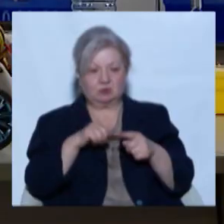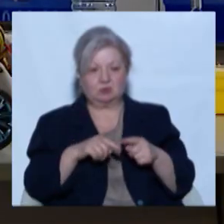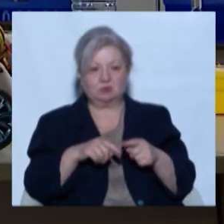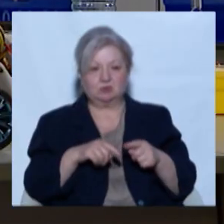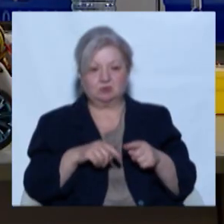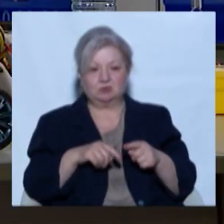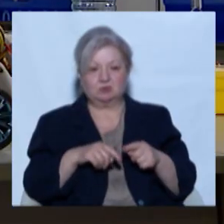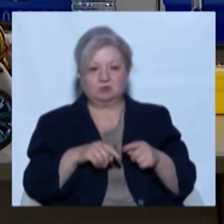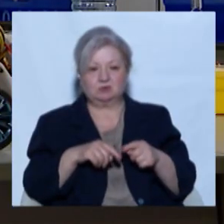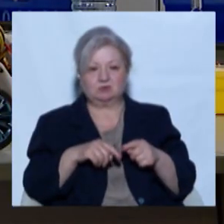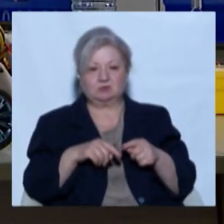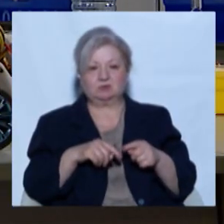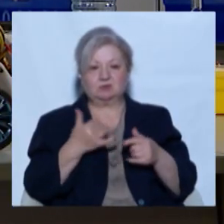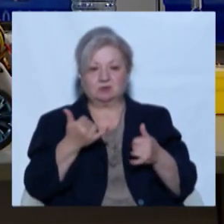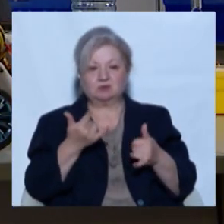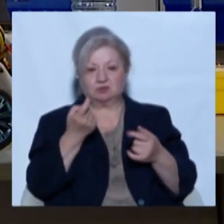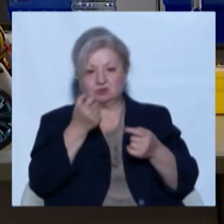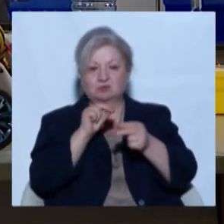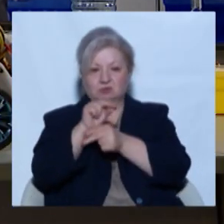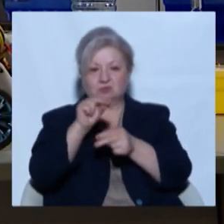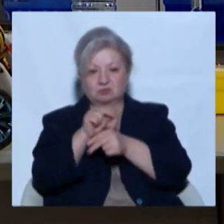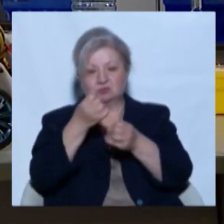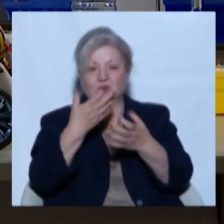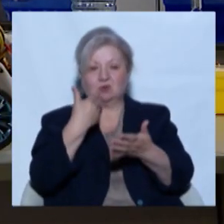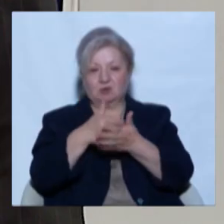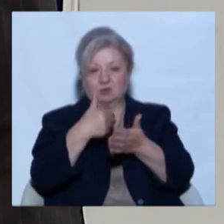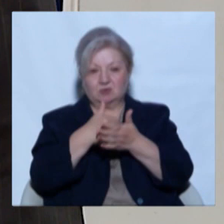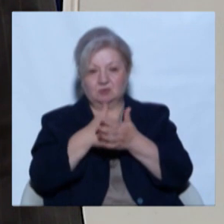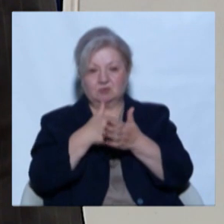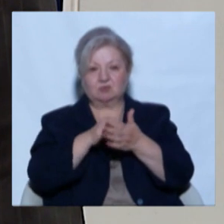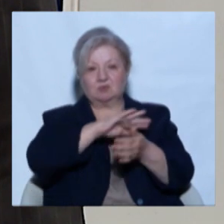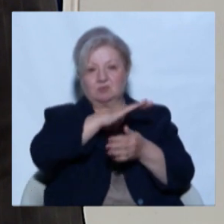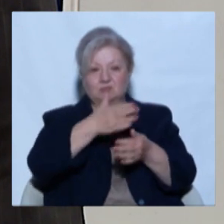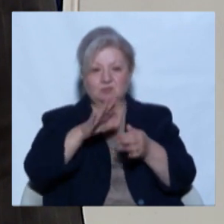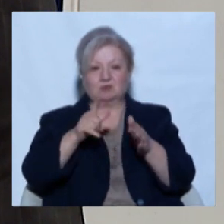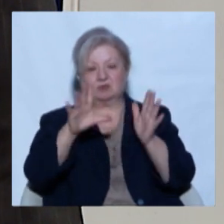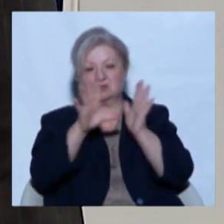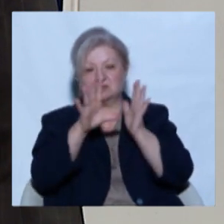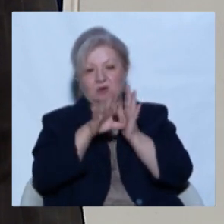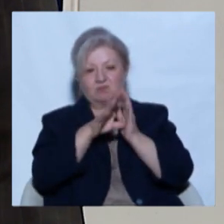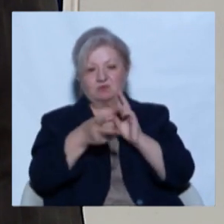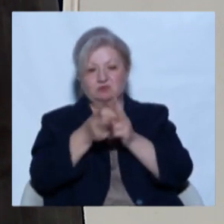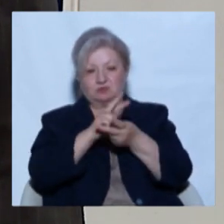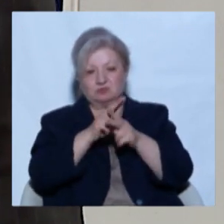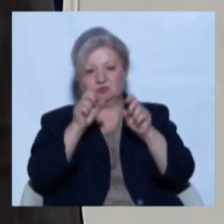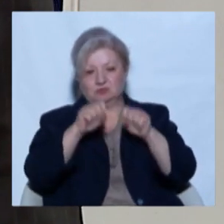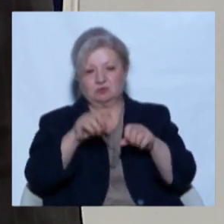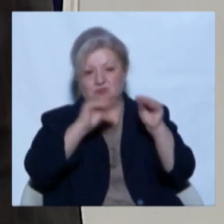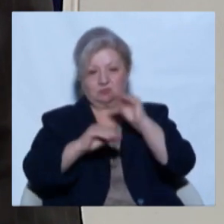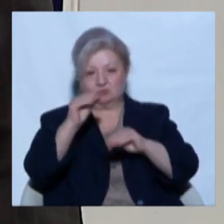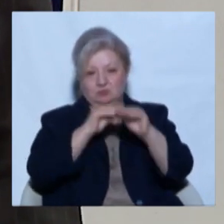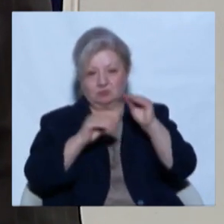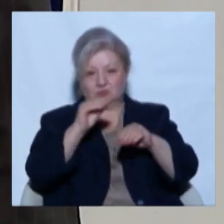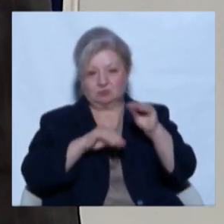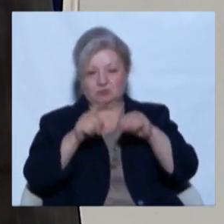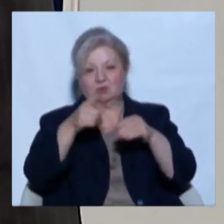მოიფიქროთ. მცირე რეკომენდაციას მოგცემთ. მაგალითად, შევქნათ სხეულის დეფორმაციის მიხედვით ძაბის ცვლილება. აი ასეთი მოწყობილობა